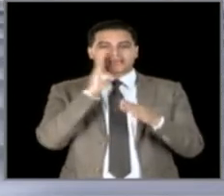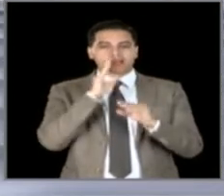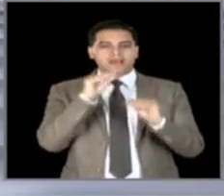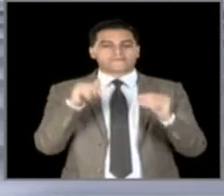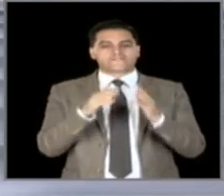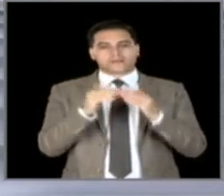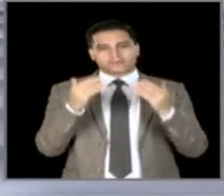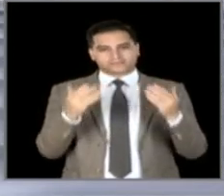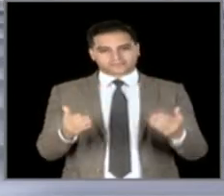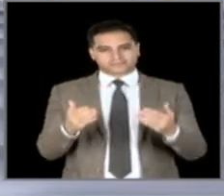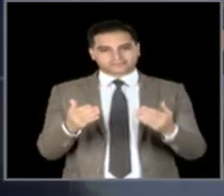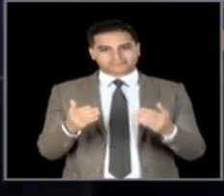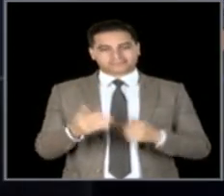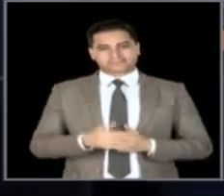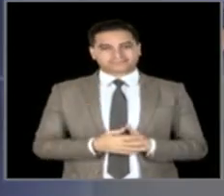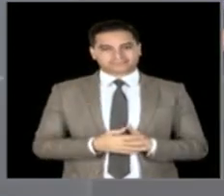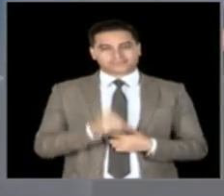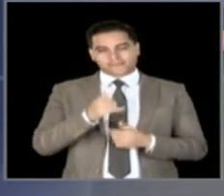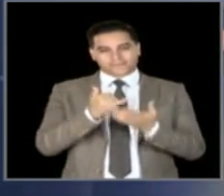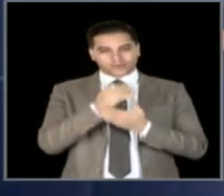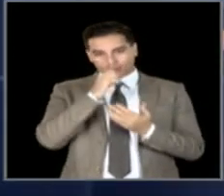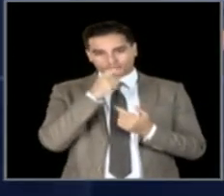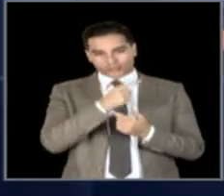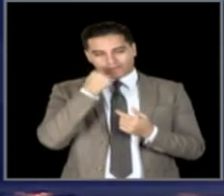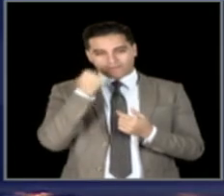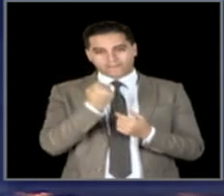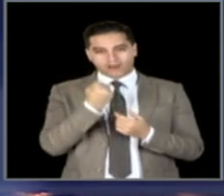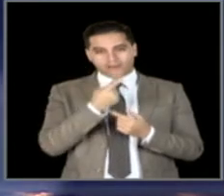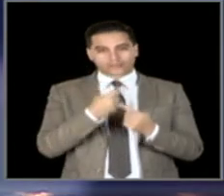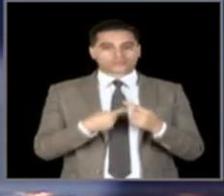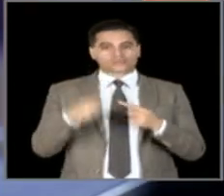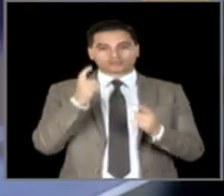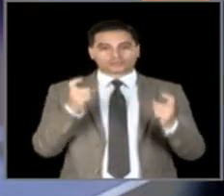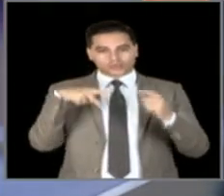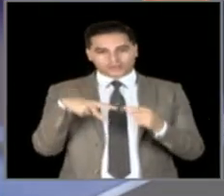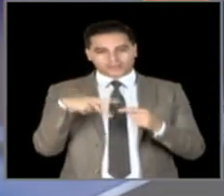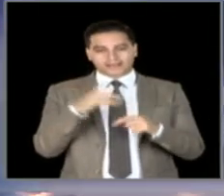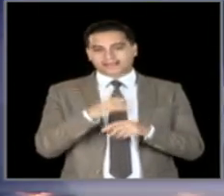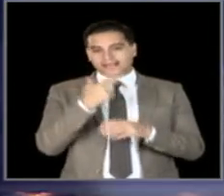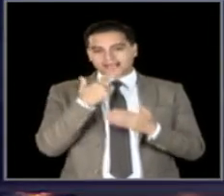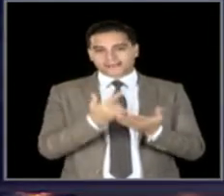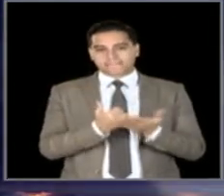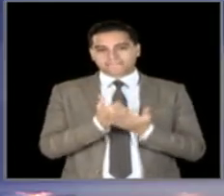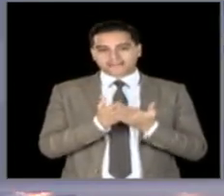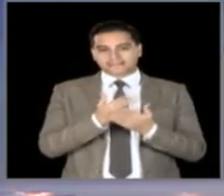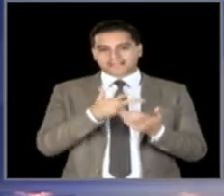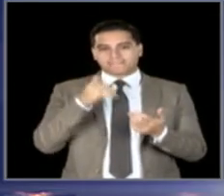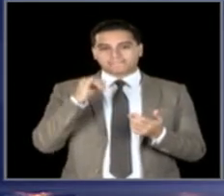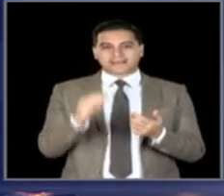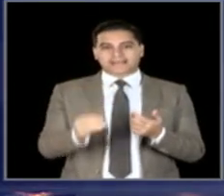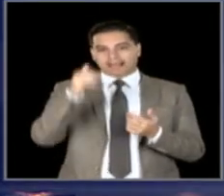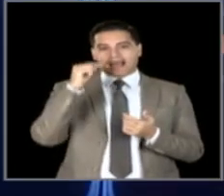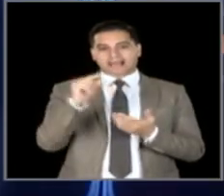التعليميه في مصر الخصوص الف مبروك الى دور الثمانيه هدلك لمدرسه امجاد